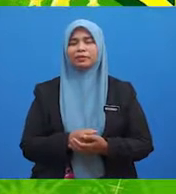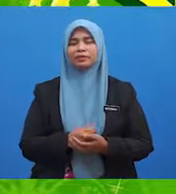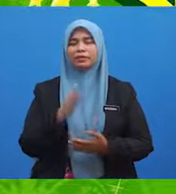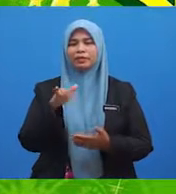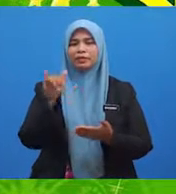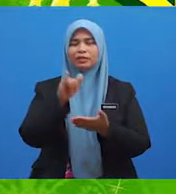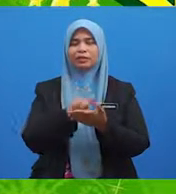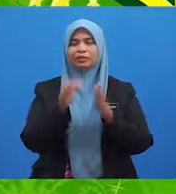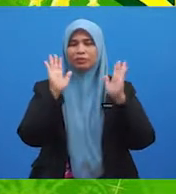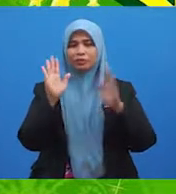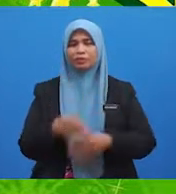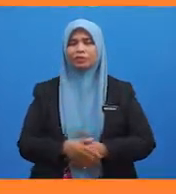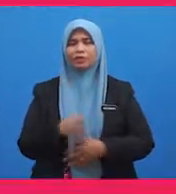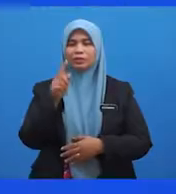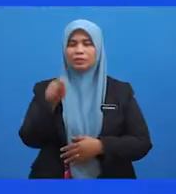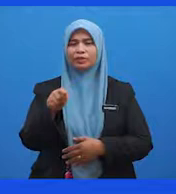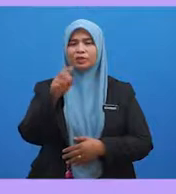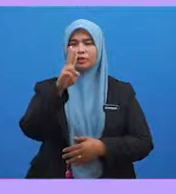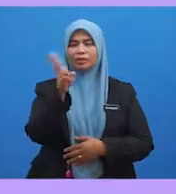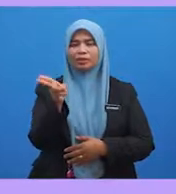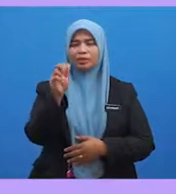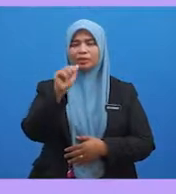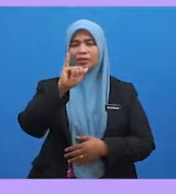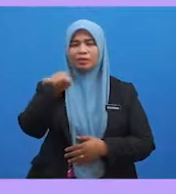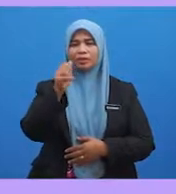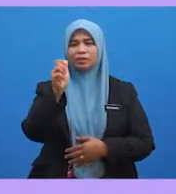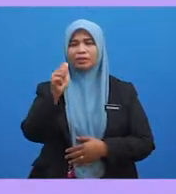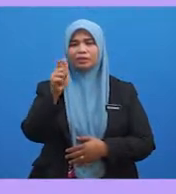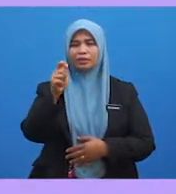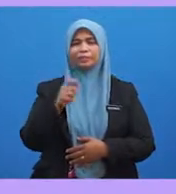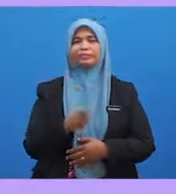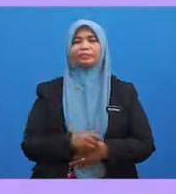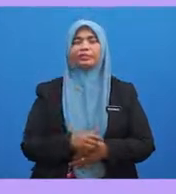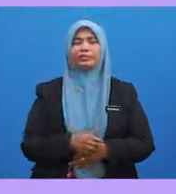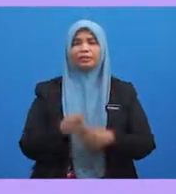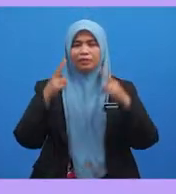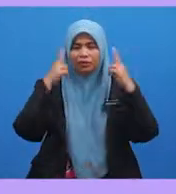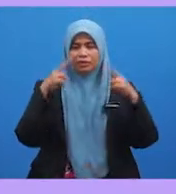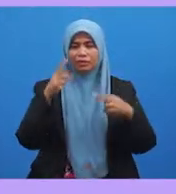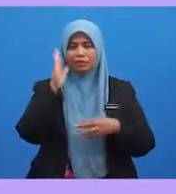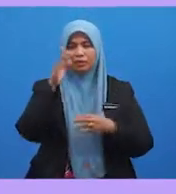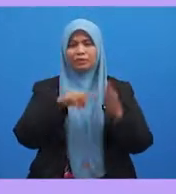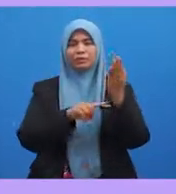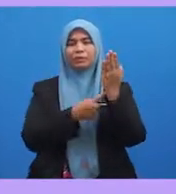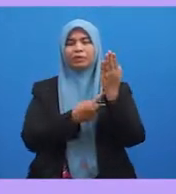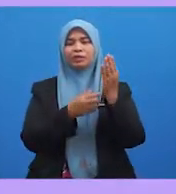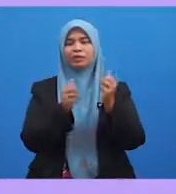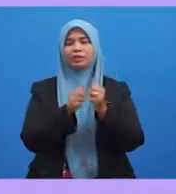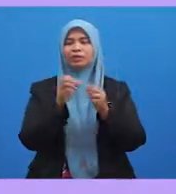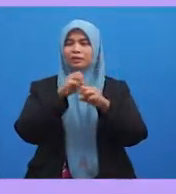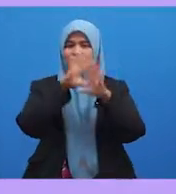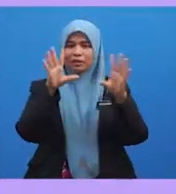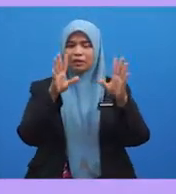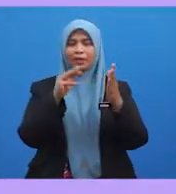dalam sesi pembelajaran kita hari ini, iaitu solat sunat hajat. Ustaz akan mulakan sesi kedua